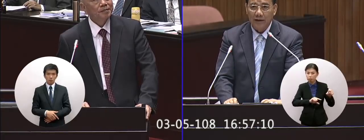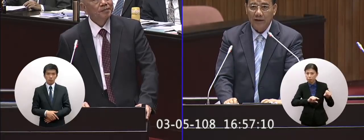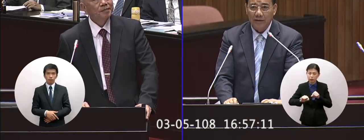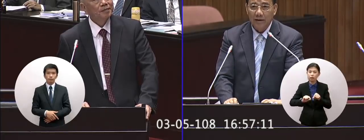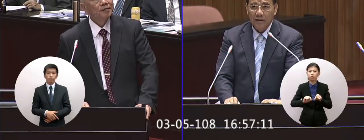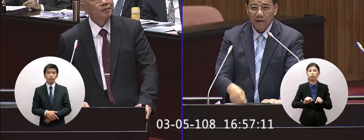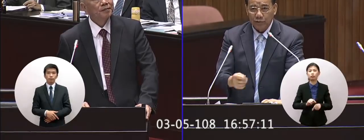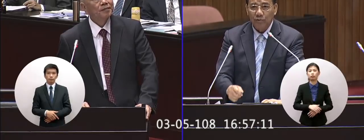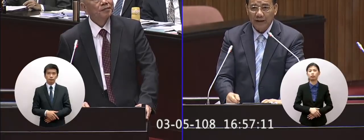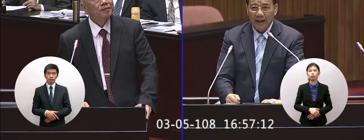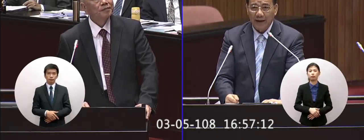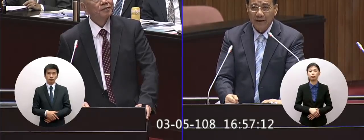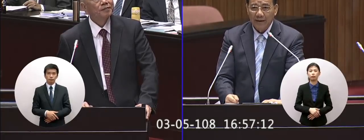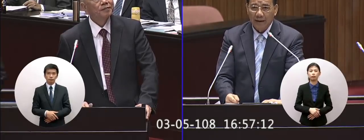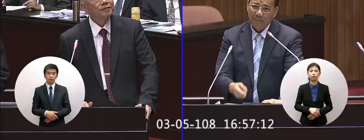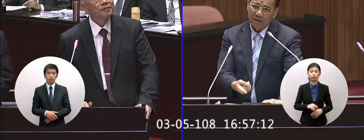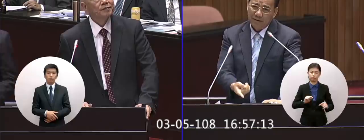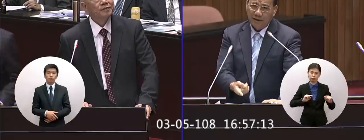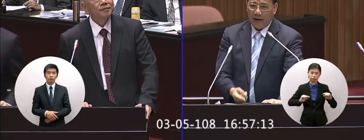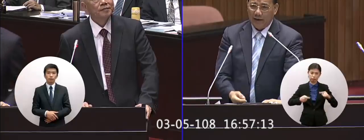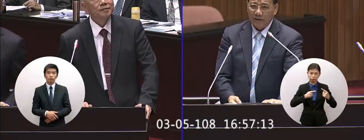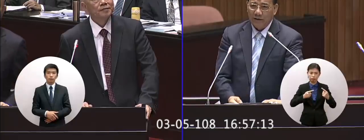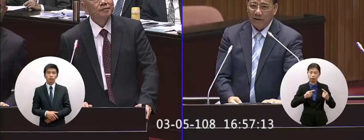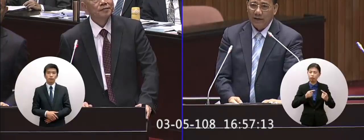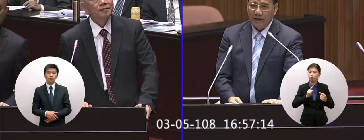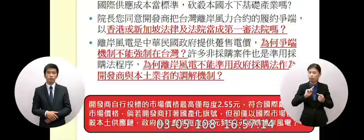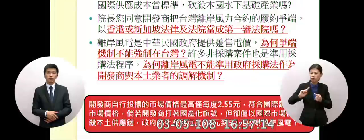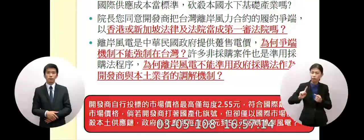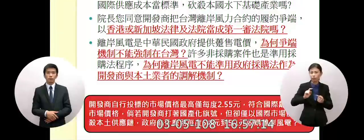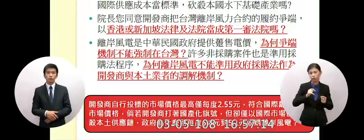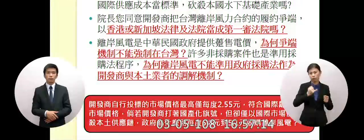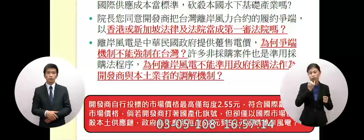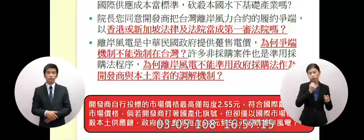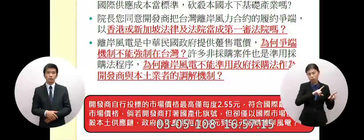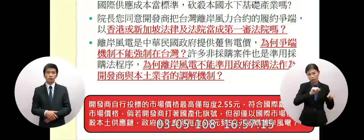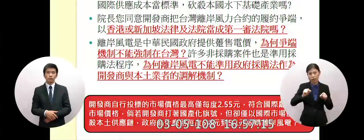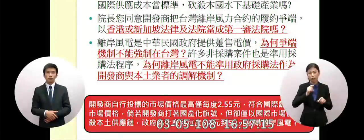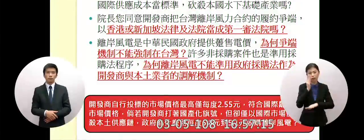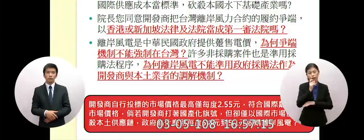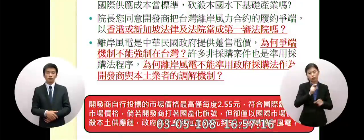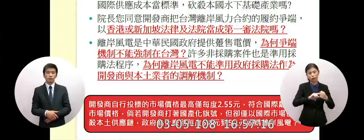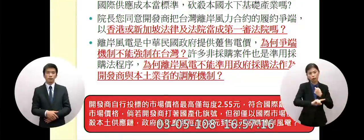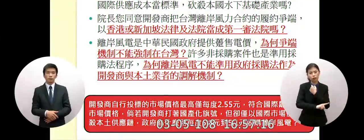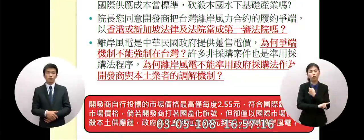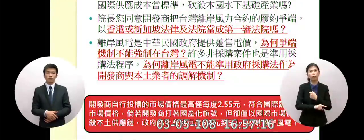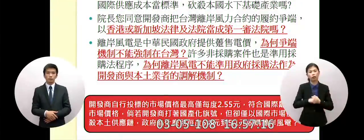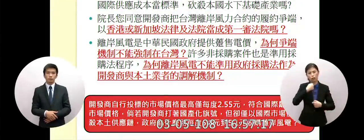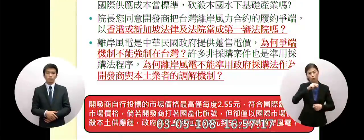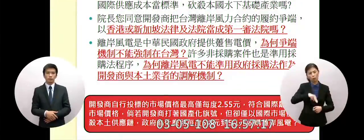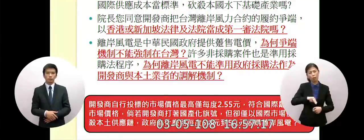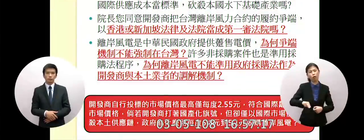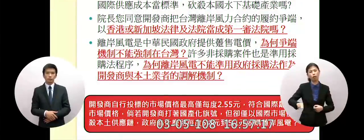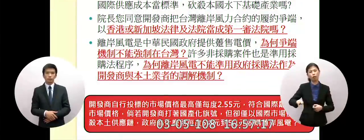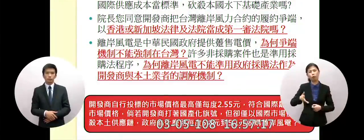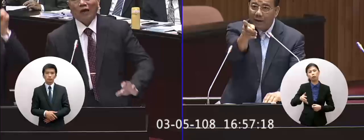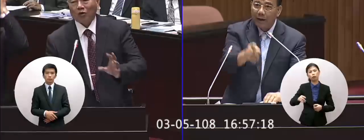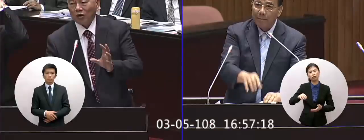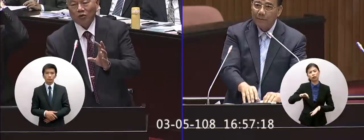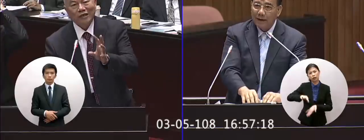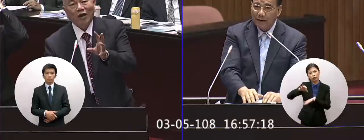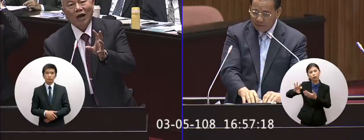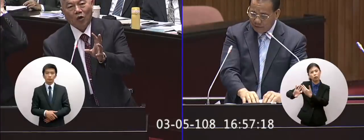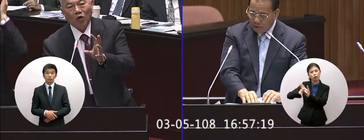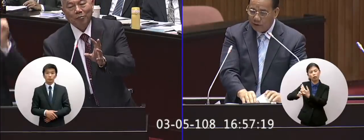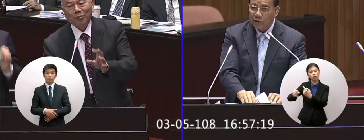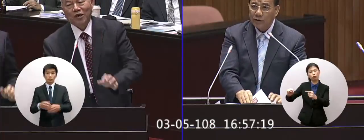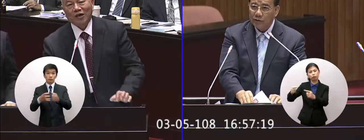争议的那个处理呢，啊，这个也是可以啊，为什么偏偏一定要送到国外去？我想不通。 希望那